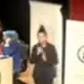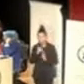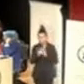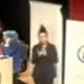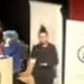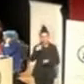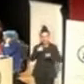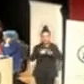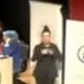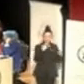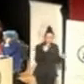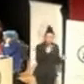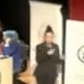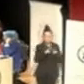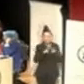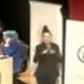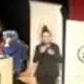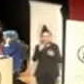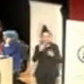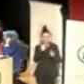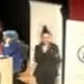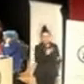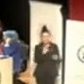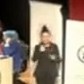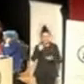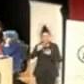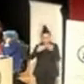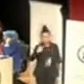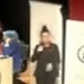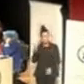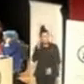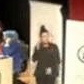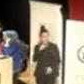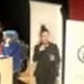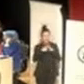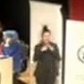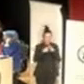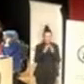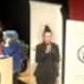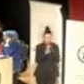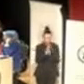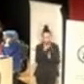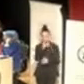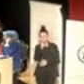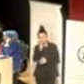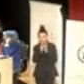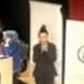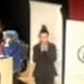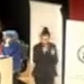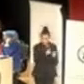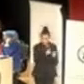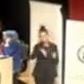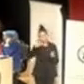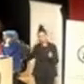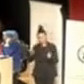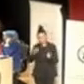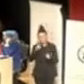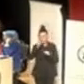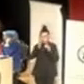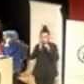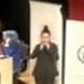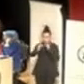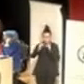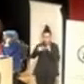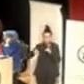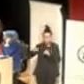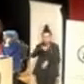önce de Hatice Hanım ve Merve Hanım'dan dinlediğimiz e-kitap platformlarımız ve konuşan kitaplıktan sonra aslında toplumun yararlanması ve